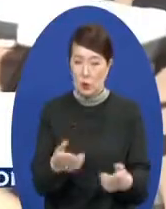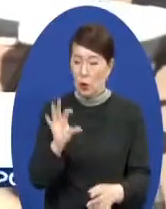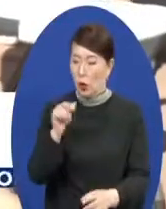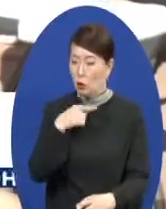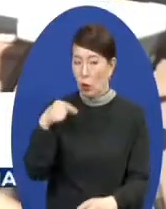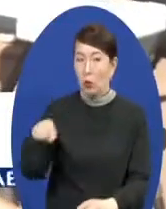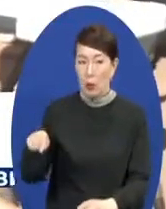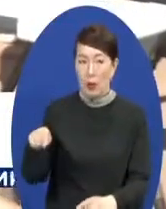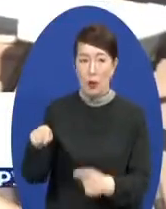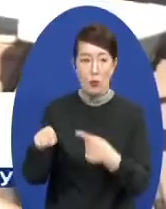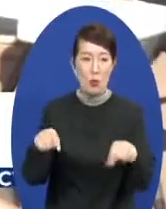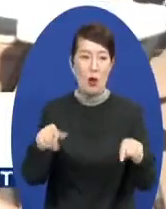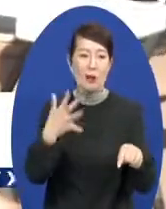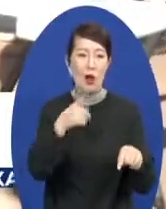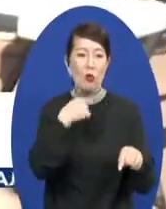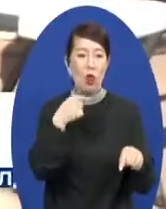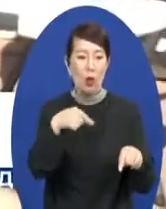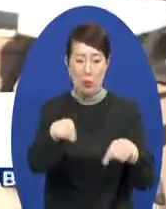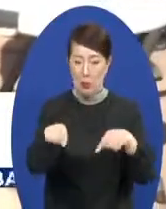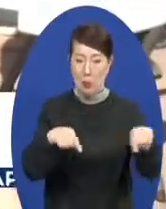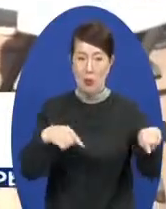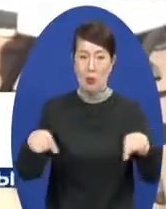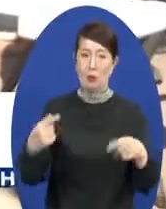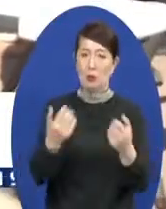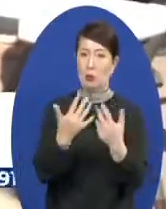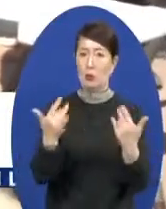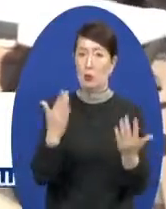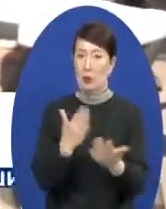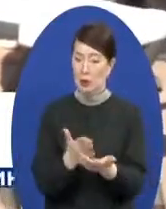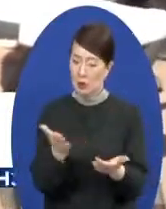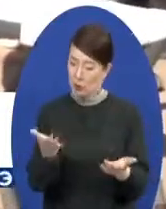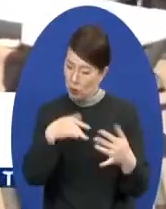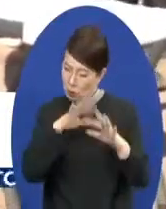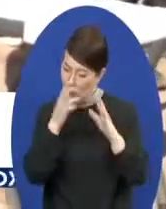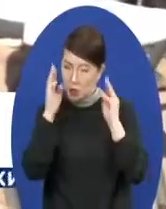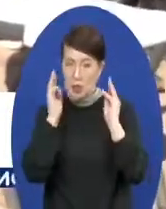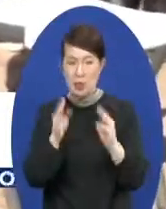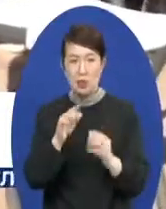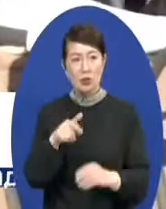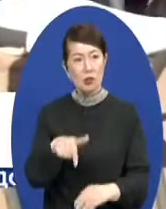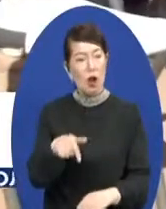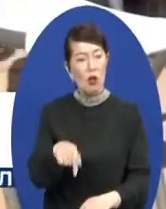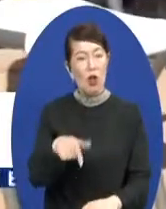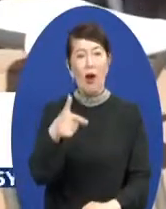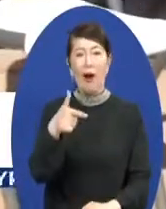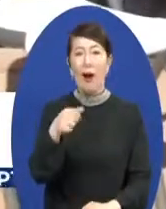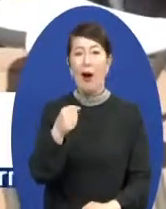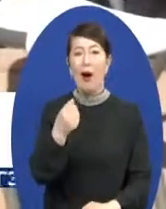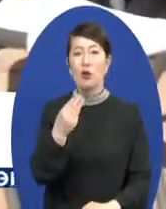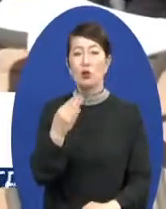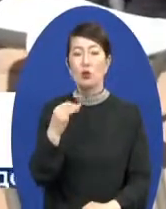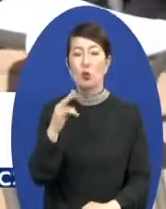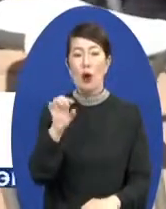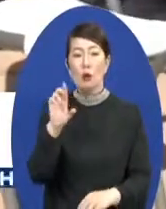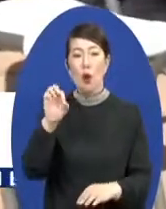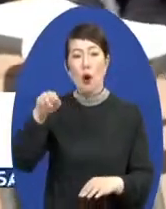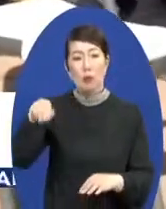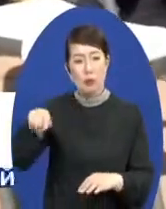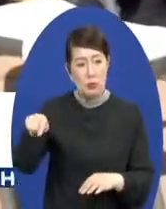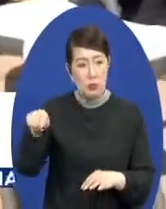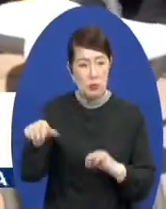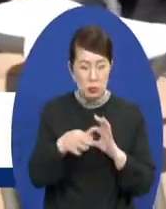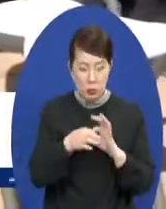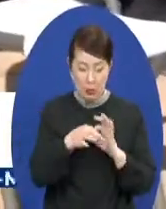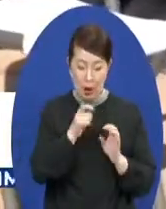орд байж байна. Хажууд нь дахиад 5 толгойн орд газрууд байж байна. Энэ бүхнийг одоо шийдэхэд гашин шухан одоо энэ боомтоос